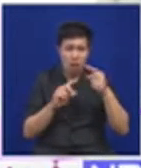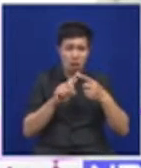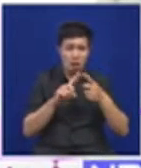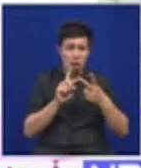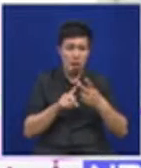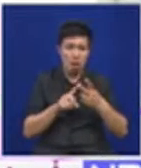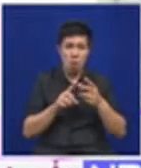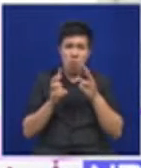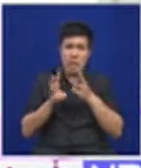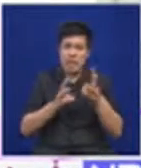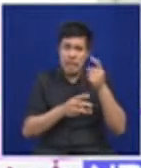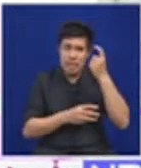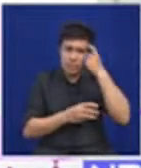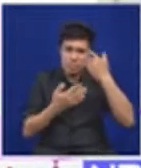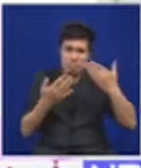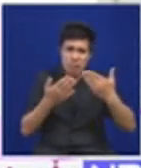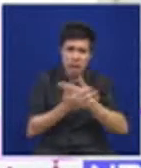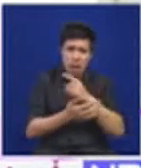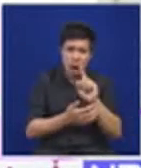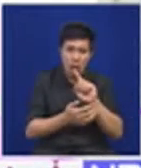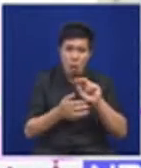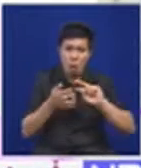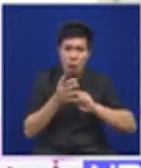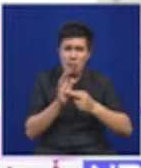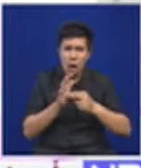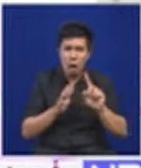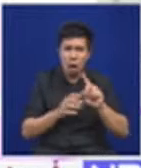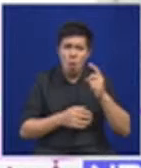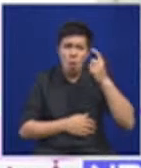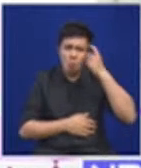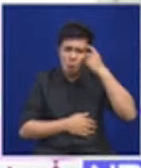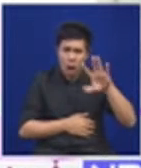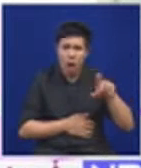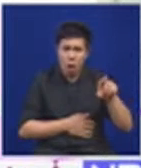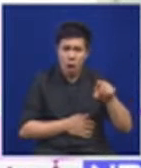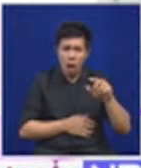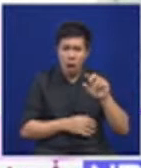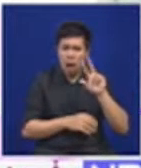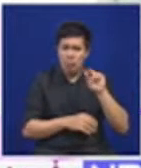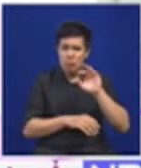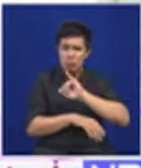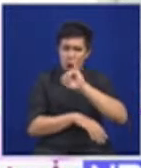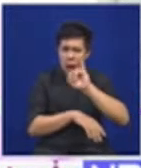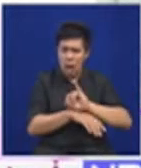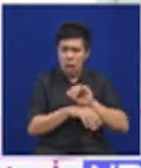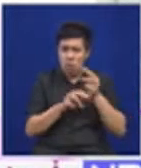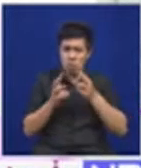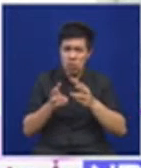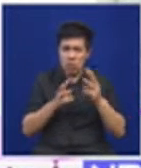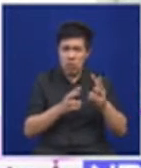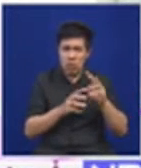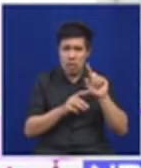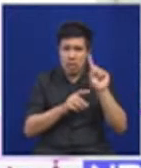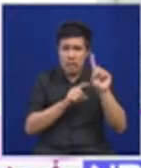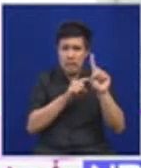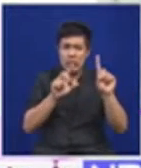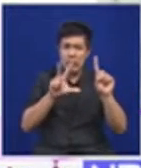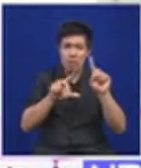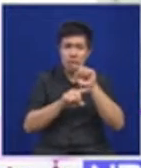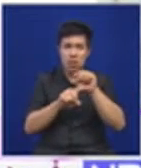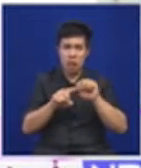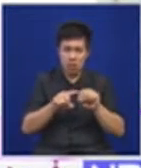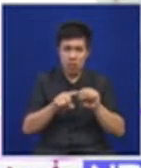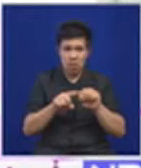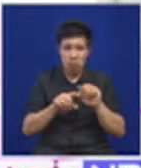เขาเปลี่ยนวิธีคิดนวัตกรรมหมายถึงว่าเขารู้ราคาว่าถ้า30ไร่เนี่ยเขาเปลี่ยนพื้นที่ของเขาประมาณ 1-3% ซึ่งขณ